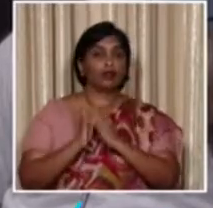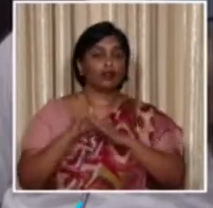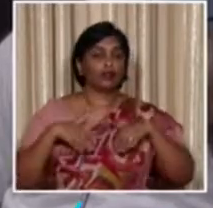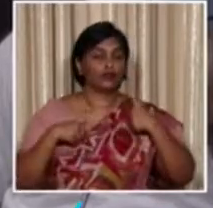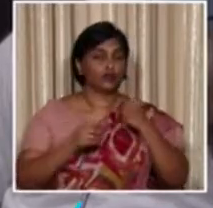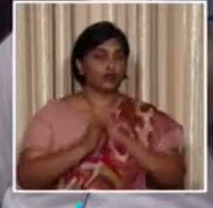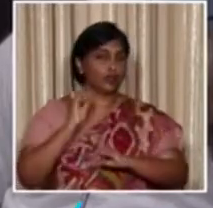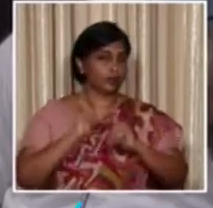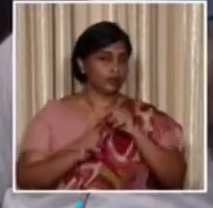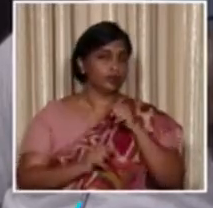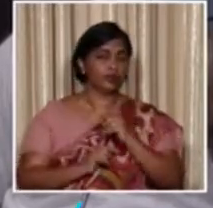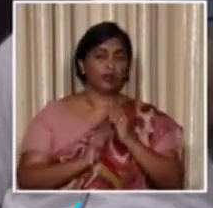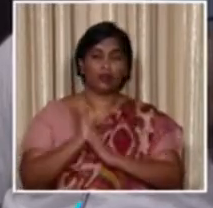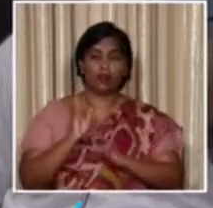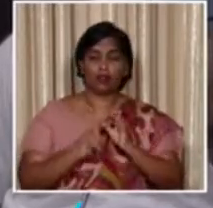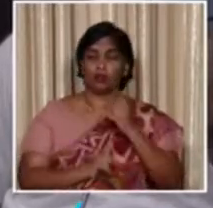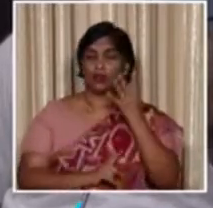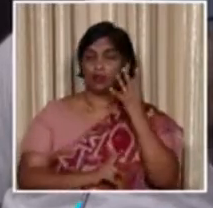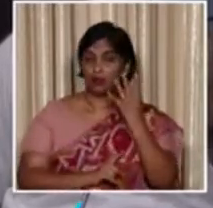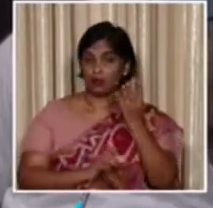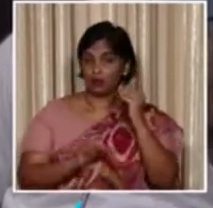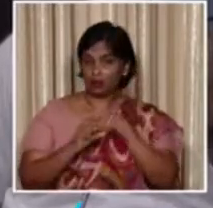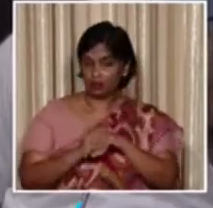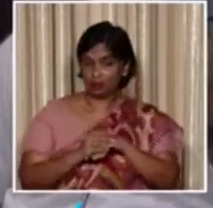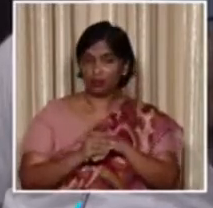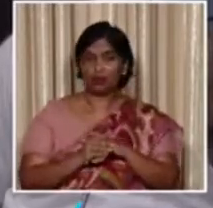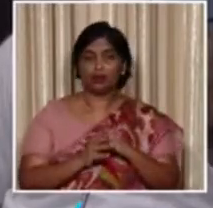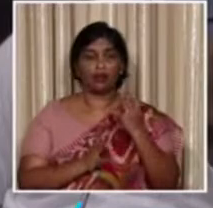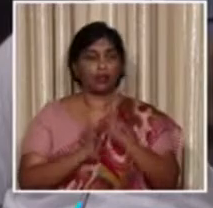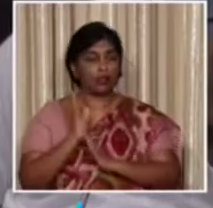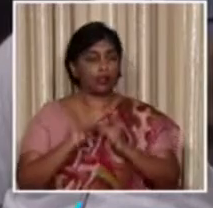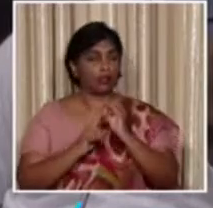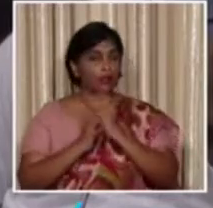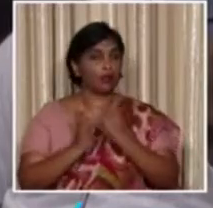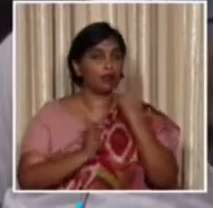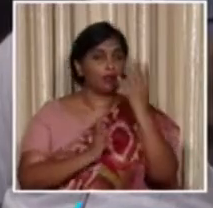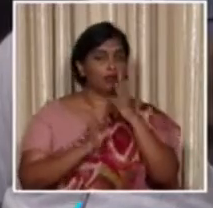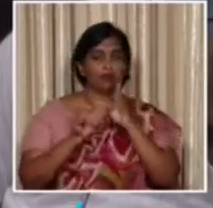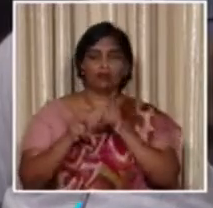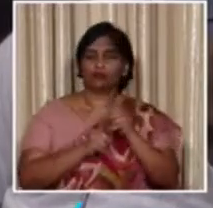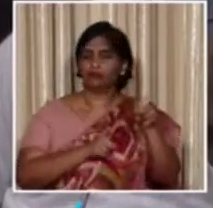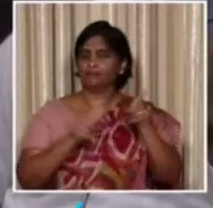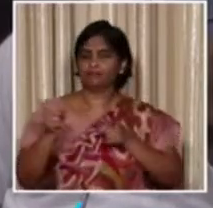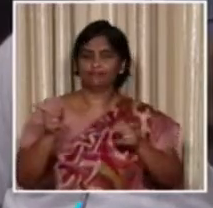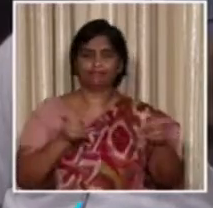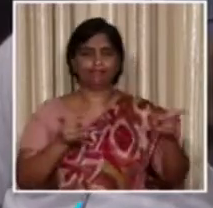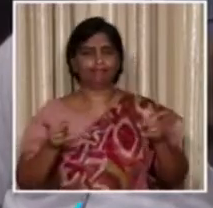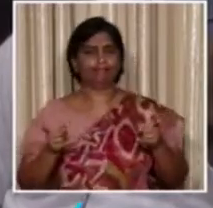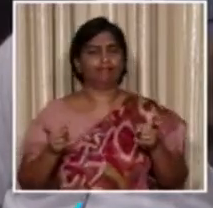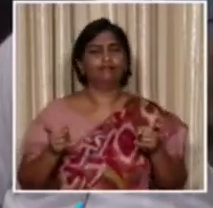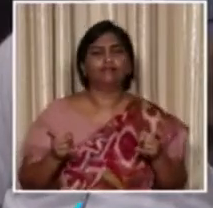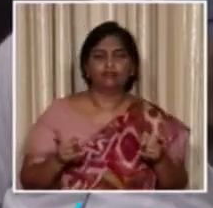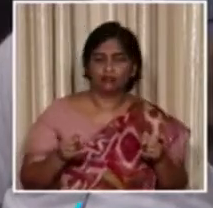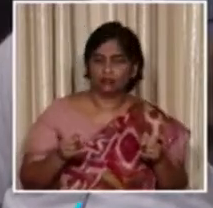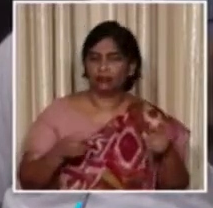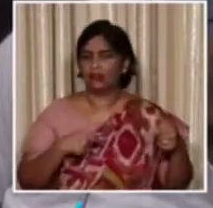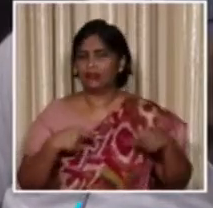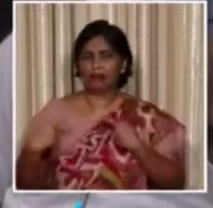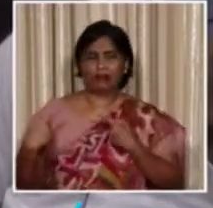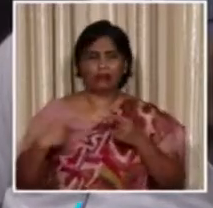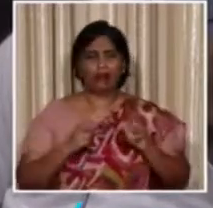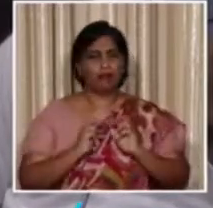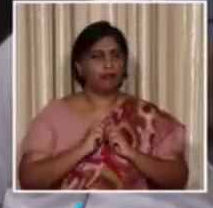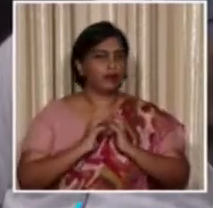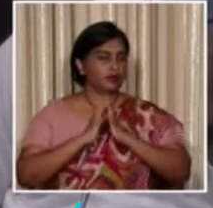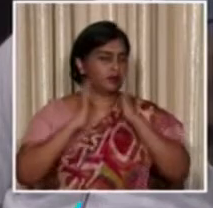අමාත්‍යංශයට ඇමතිවරු 4 දෙනෙක් පත් කරපුවාම ඒ ඇමතිවරු 4 දෙනා හතර පැත්තට අදින්න පටන් ගත්තා එතනින් විශාල